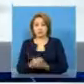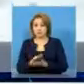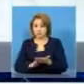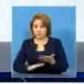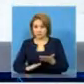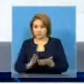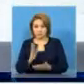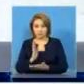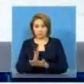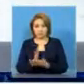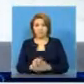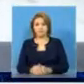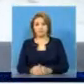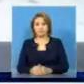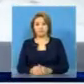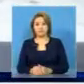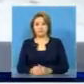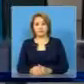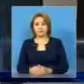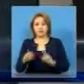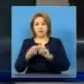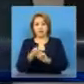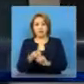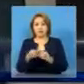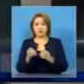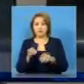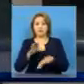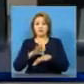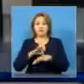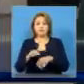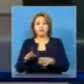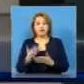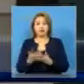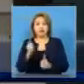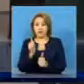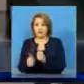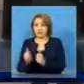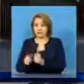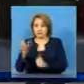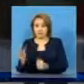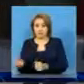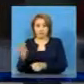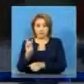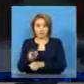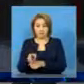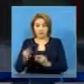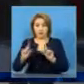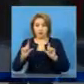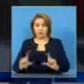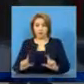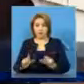жаңа үлілі тұр. Ал енді мына ковидке байланысты оның ішінде де әрқайсысы келген адам отырған